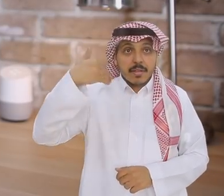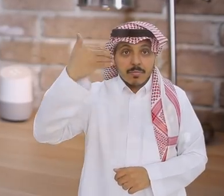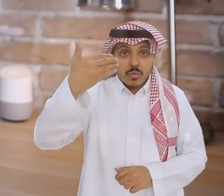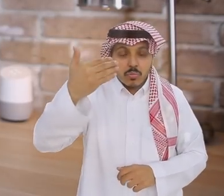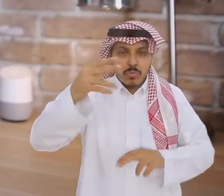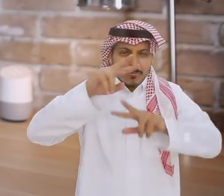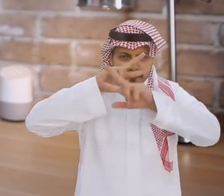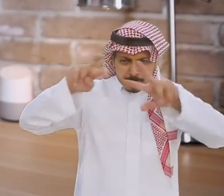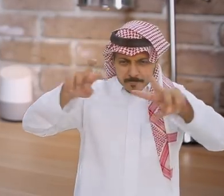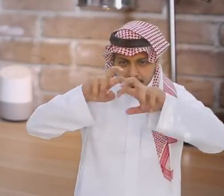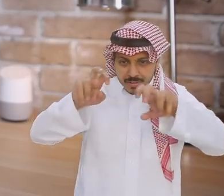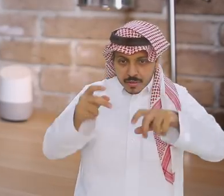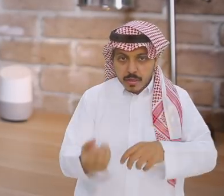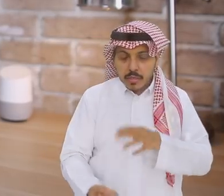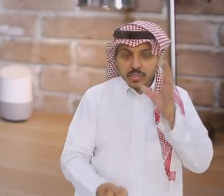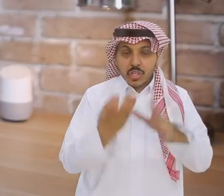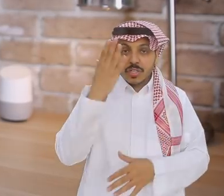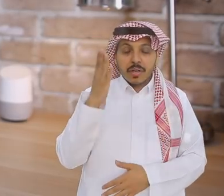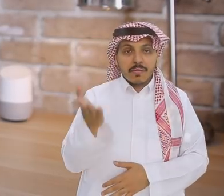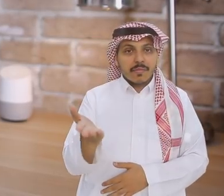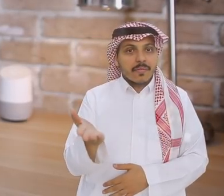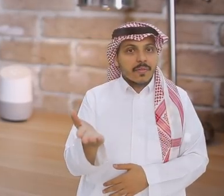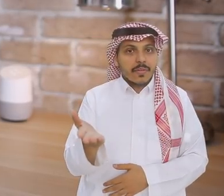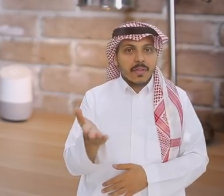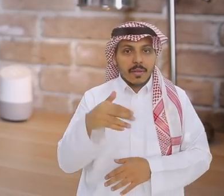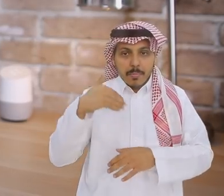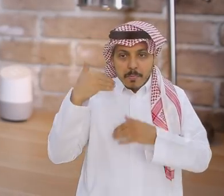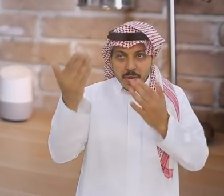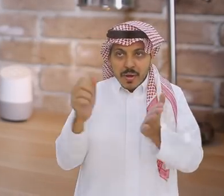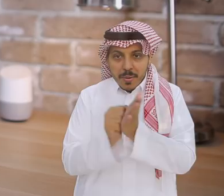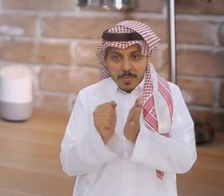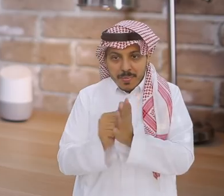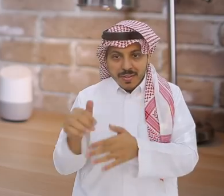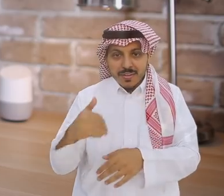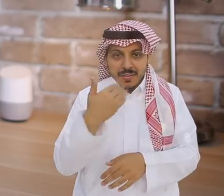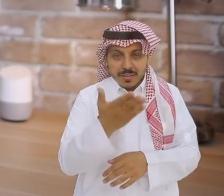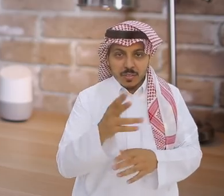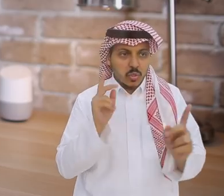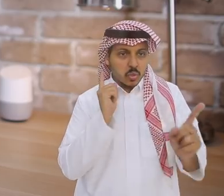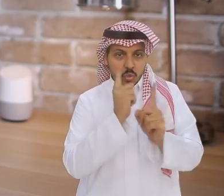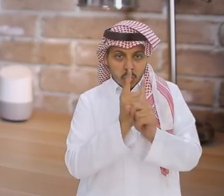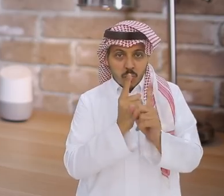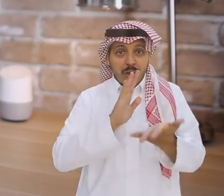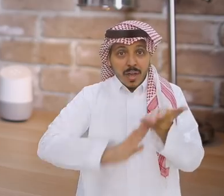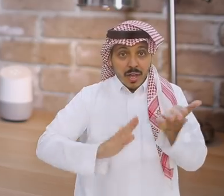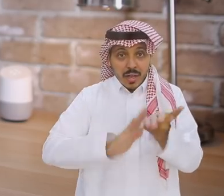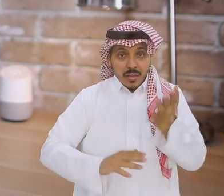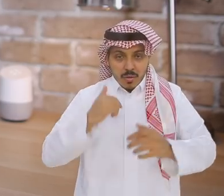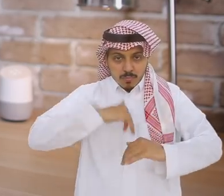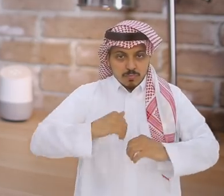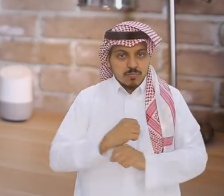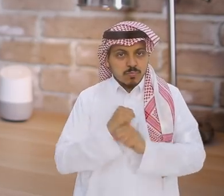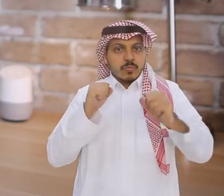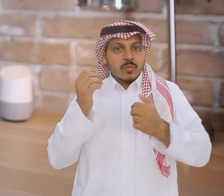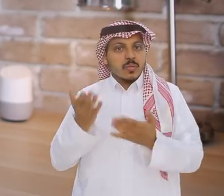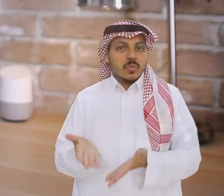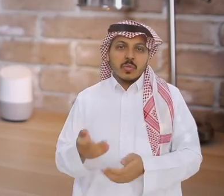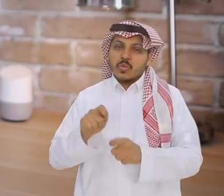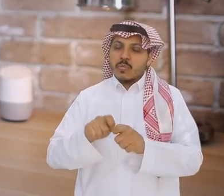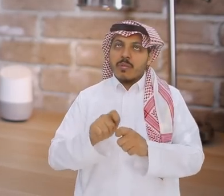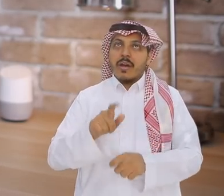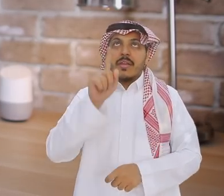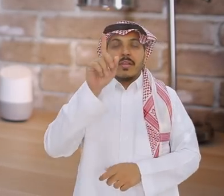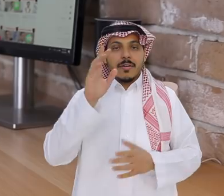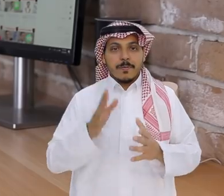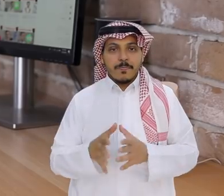ولكن مع البحوث والدراسات لقوا أنه بالفعل لما تكون خارج الخلية وتواجه الخطر تفجر نفسها بالطريقة اللي ذكرناها،